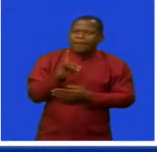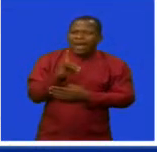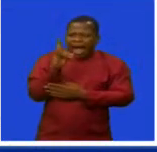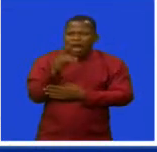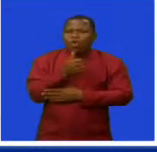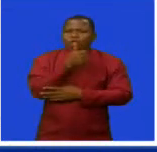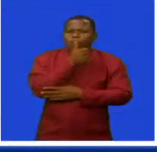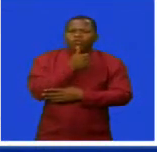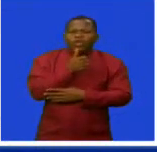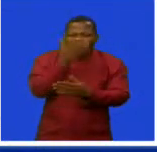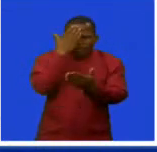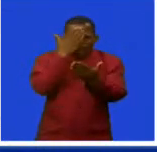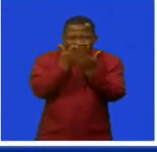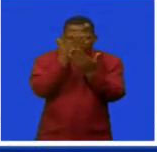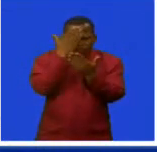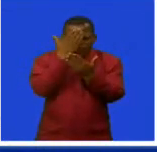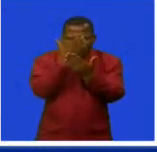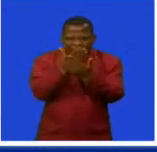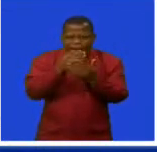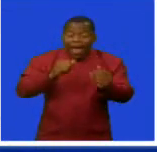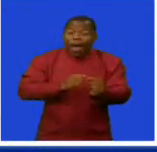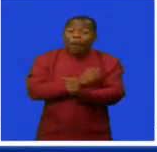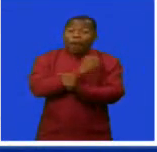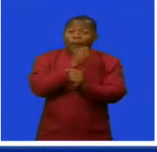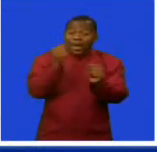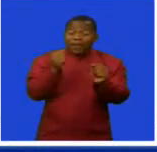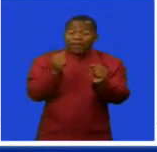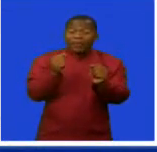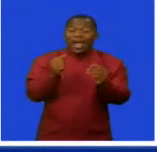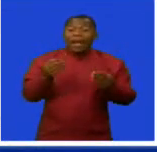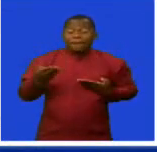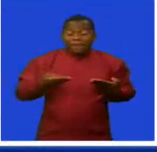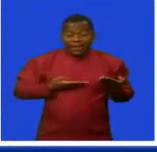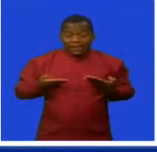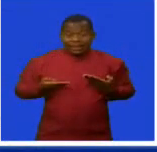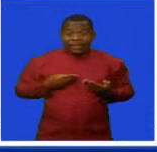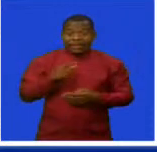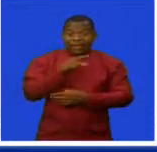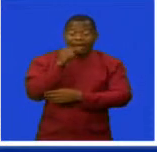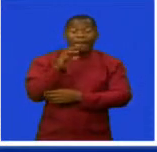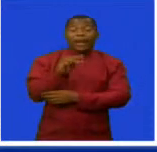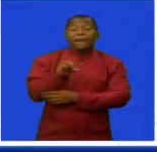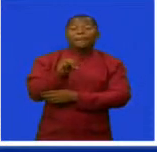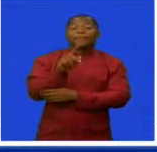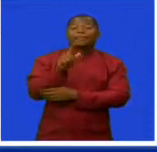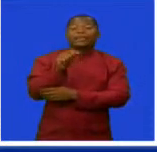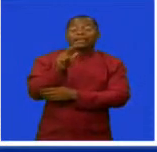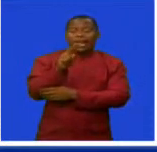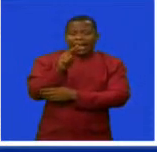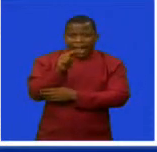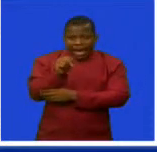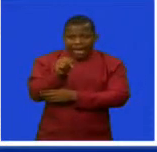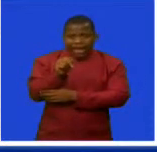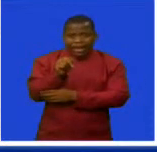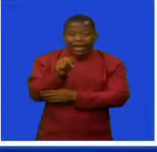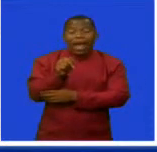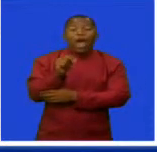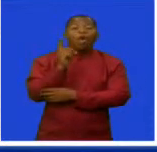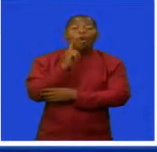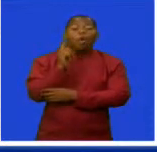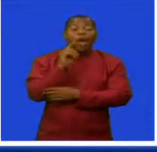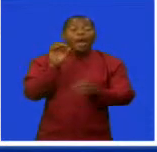yimphumelelo. Ngekusho kwalophethe tekuchumana inkampaneni ye-MTN Eswatini Mandla Liphondvo kube bede tinkinga letivelile